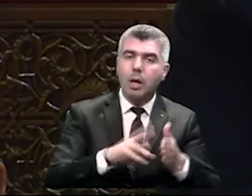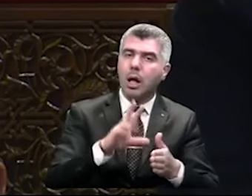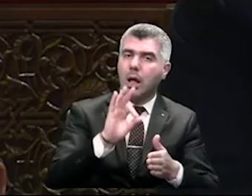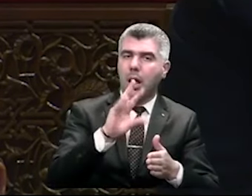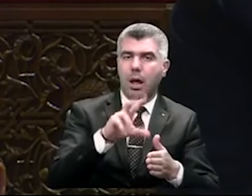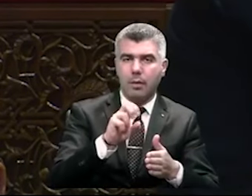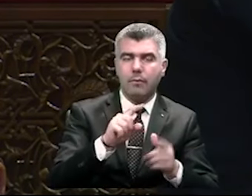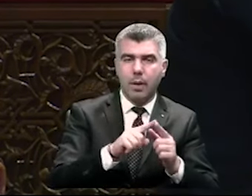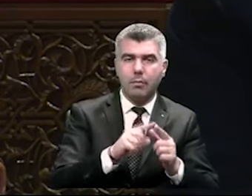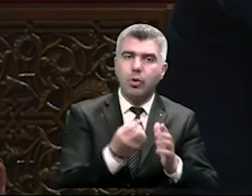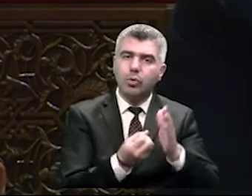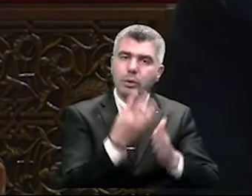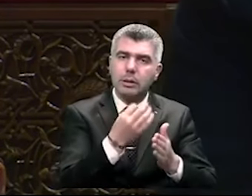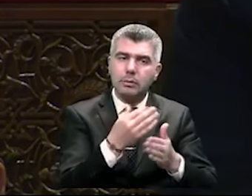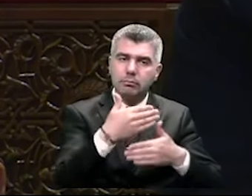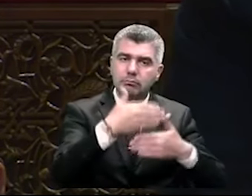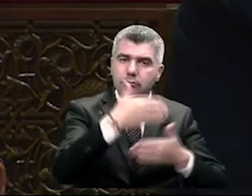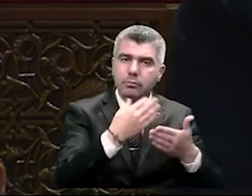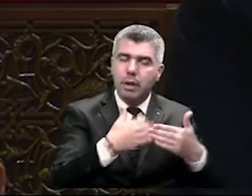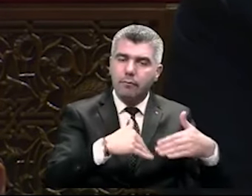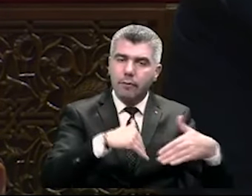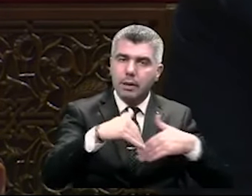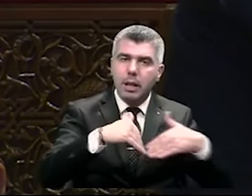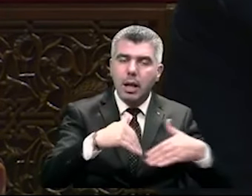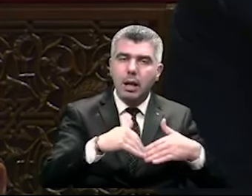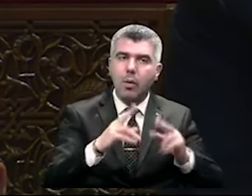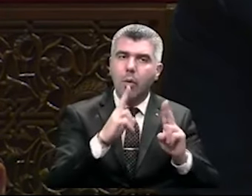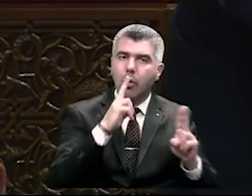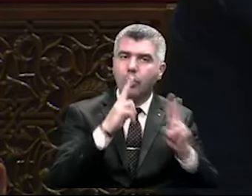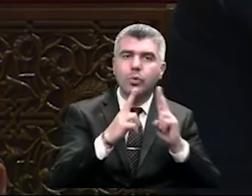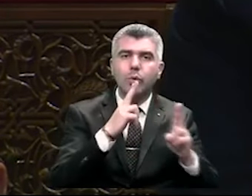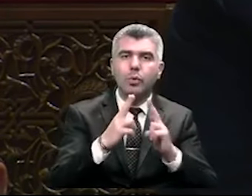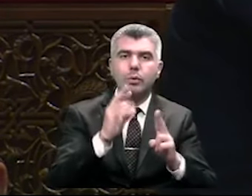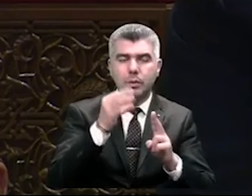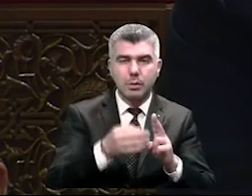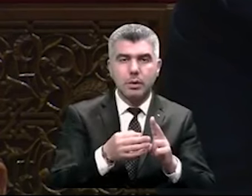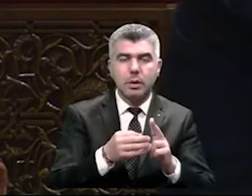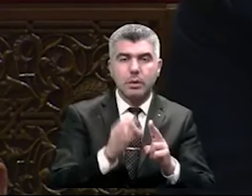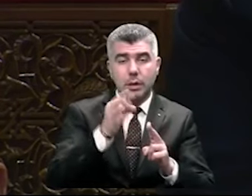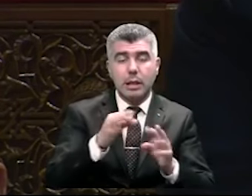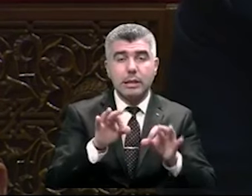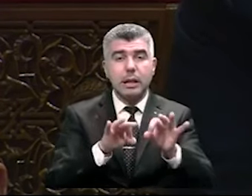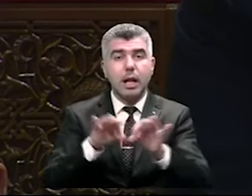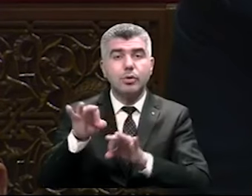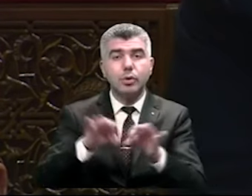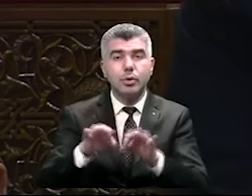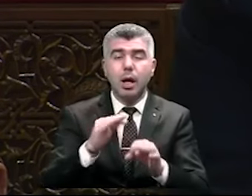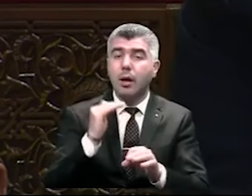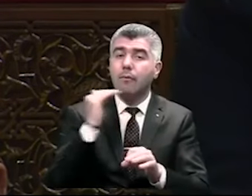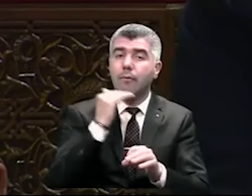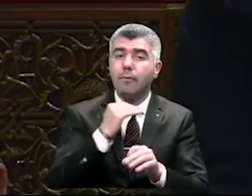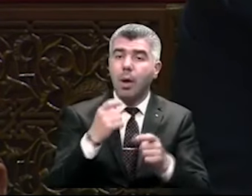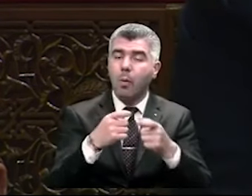الموارد لانجاز وتجويد البنيه الطرقيه الوطنيه والطرق السيار التي بالمناسبه تحتاج الى استراتيجيه كبرى وسريعه التنفيذ